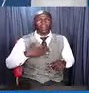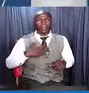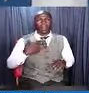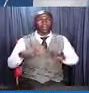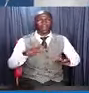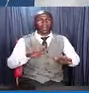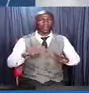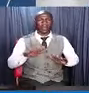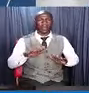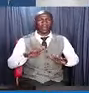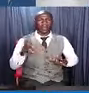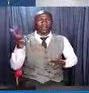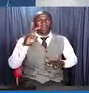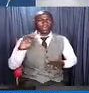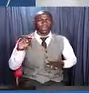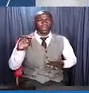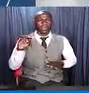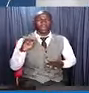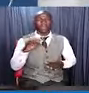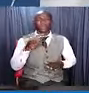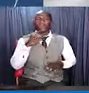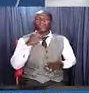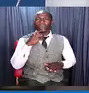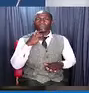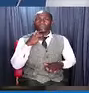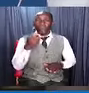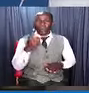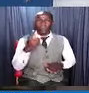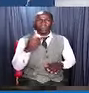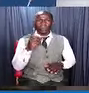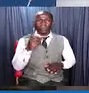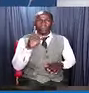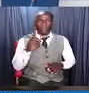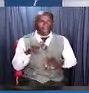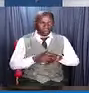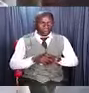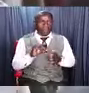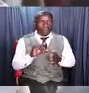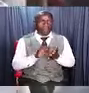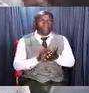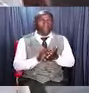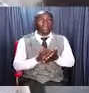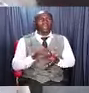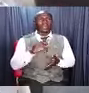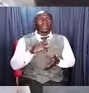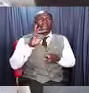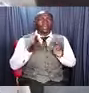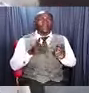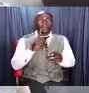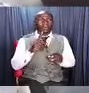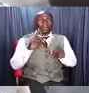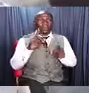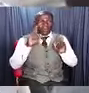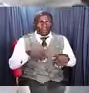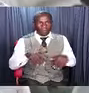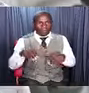And I used to have a habit. Nikiongea jambo mara moja nataka mtu ashike tayari. When I speak once you should uphold to that. Nikionya mtu nataka ashike tayari. When I